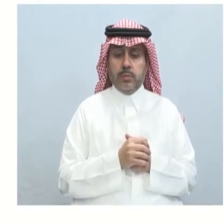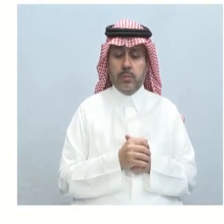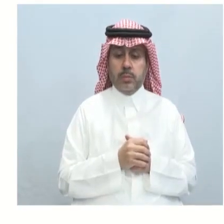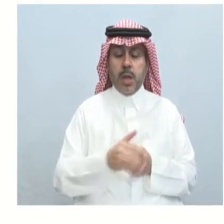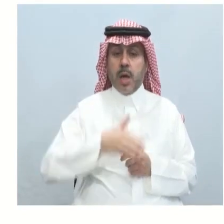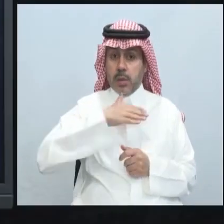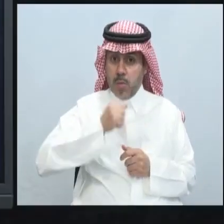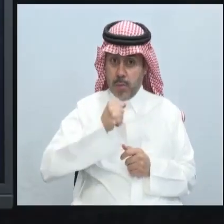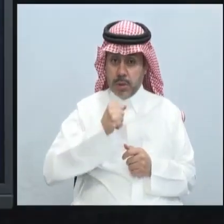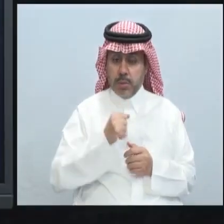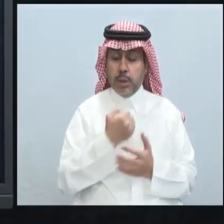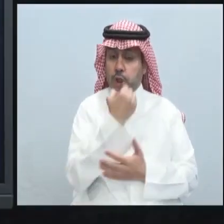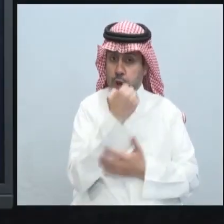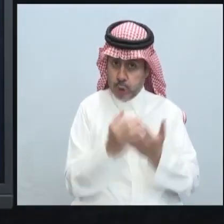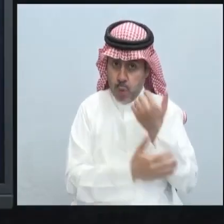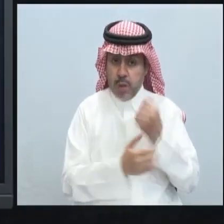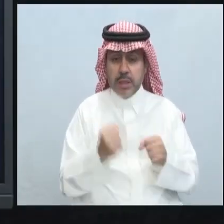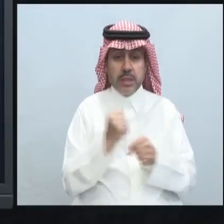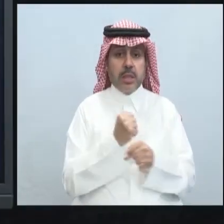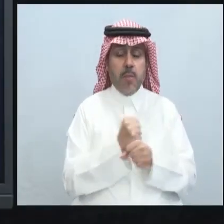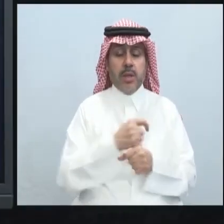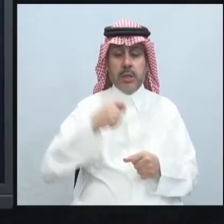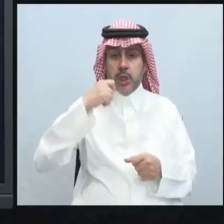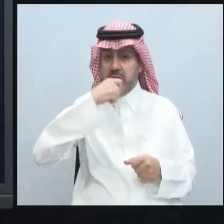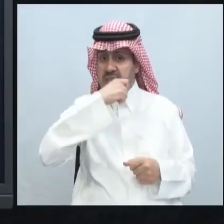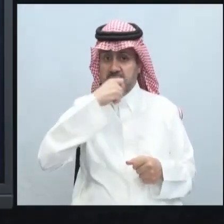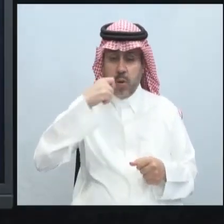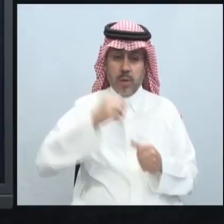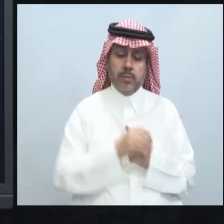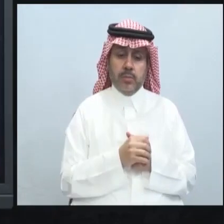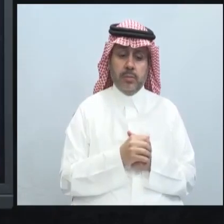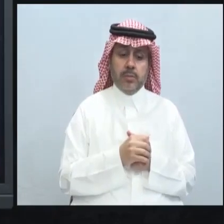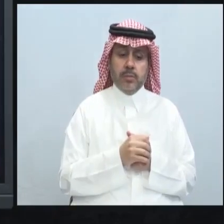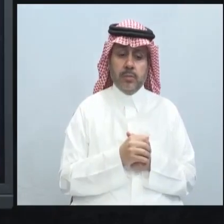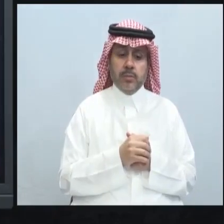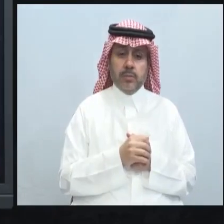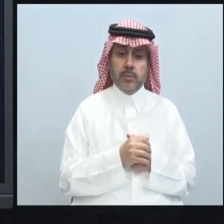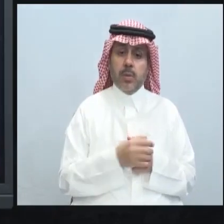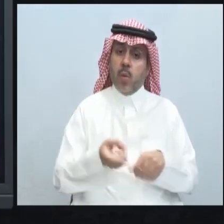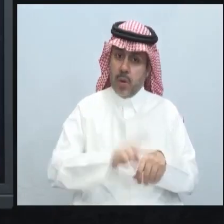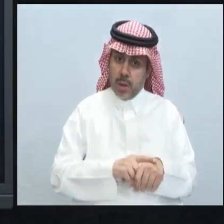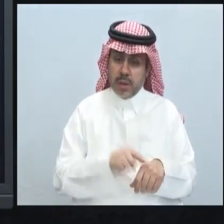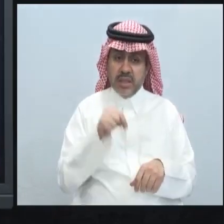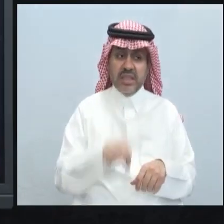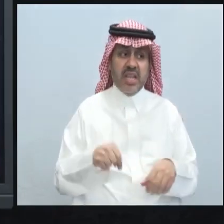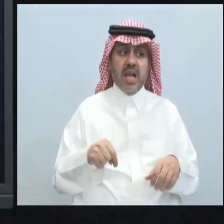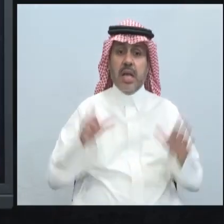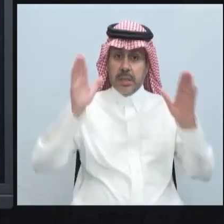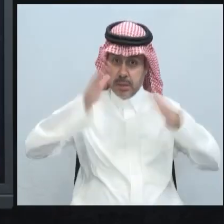صلى الله عليه وسلم ان يتوضا استعمل السواك وكذلك يا ابنائي عند الصلاه